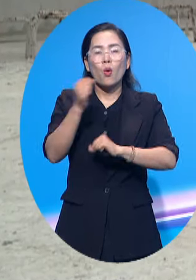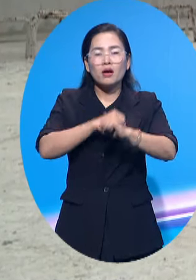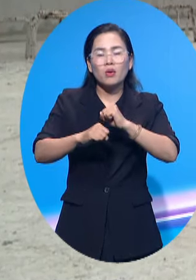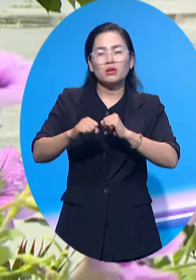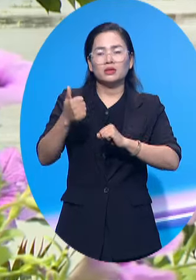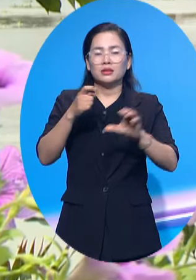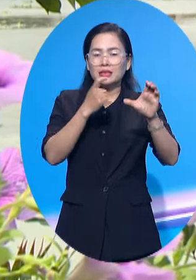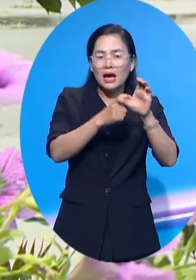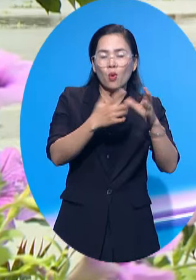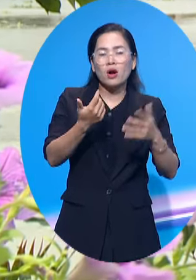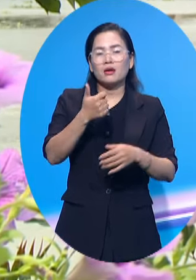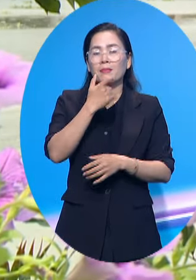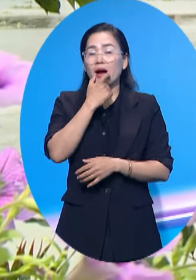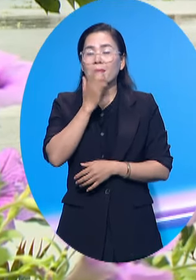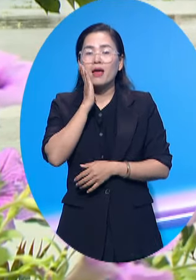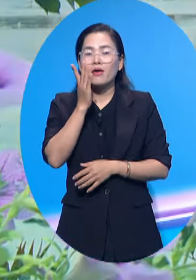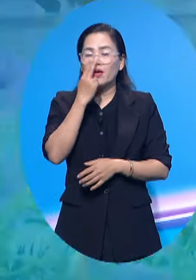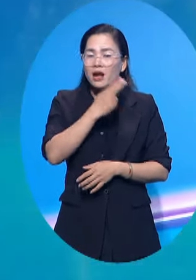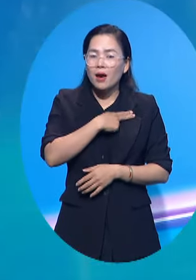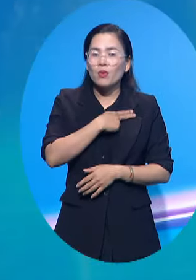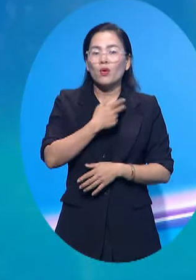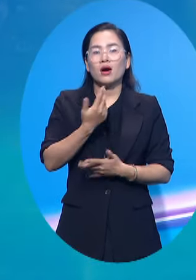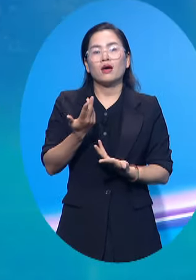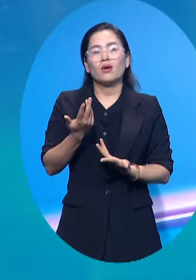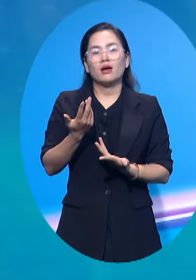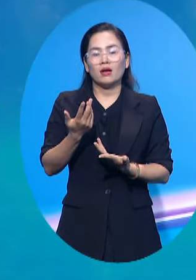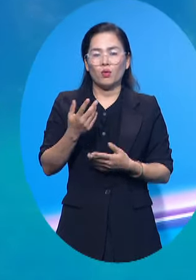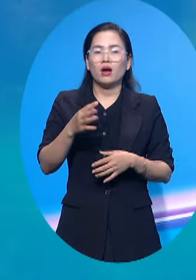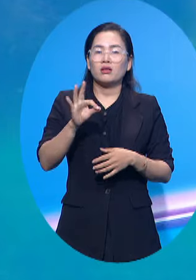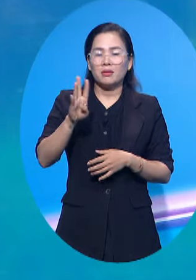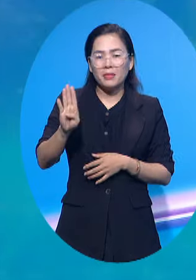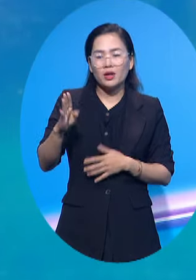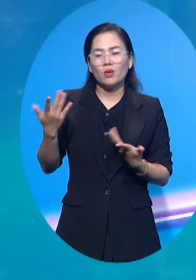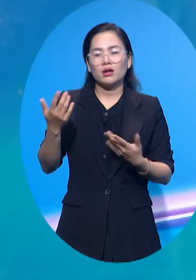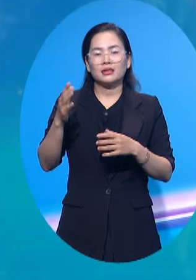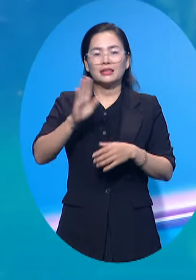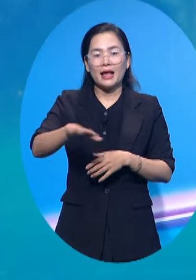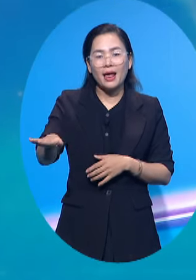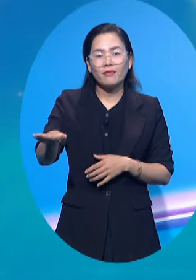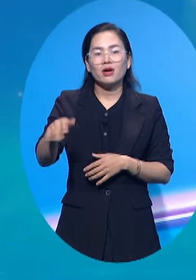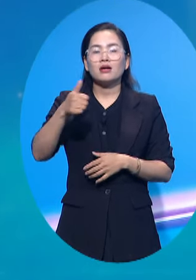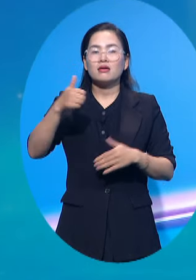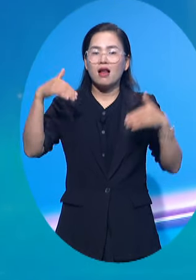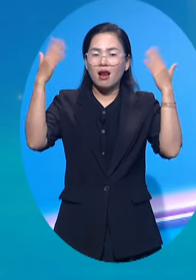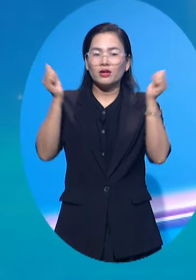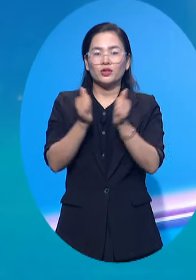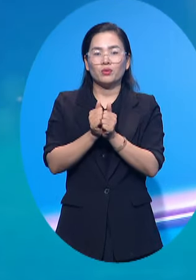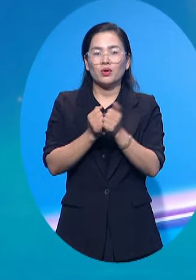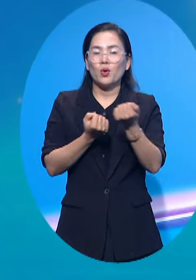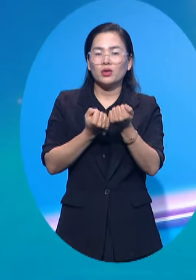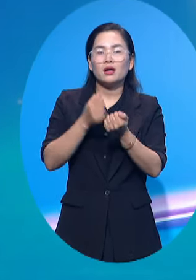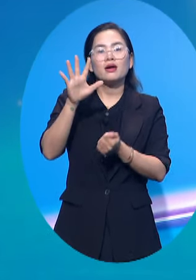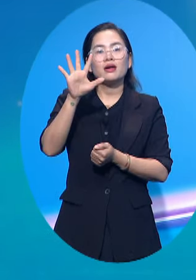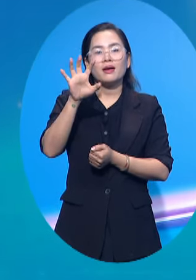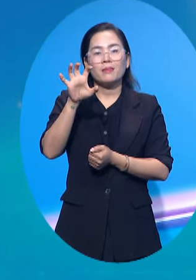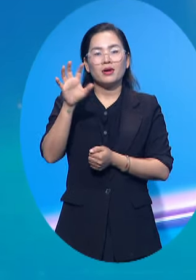cách mạng, bà mẹ Việt Nam anh hùng, thương binh, trẻ em dưới 6 tuổi hoặc cao dưới 1m3 và có người lớn đi kèm. Hỗ trợ 50%